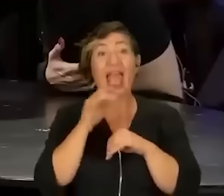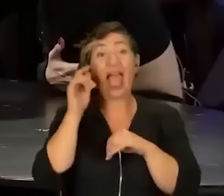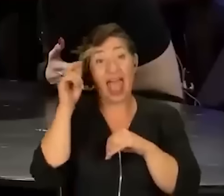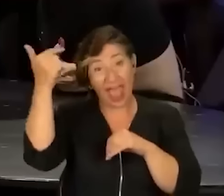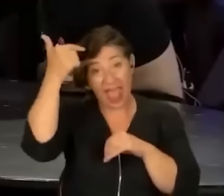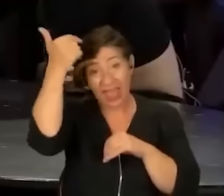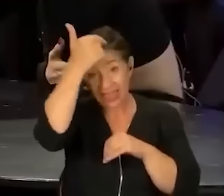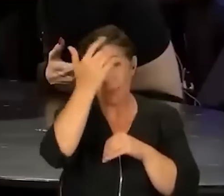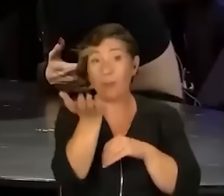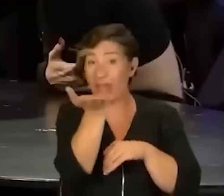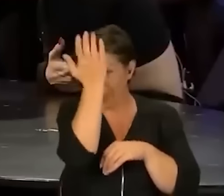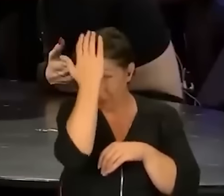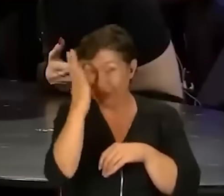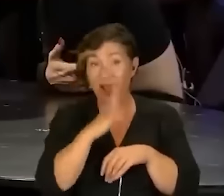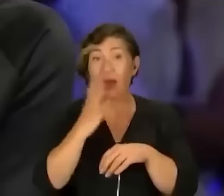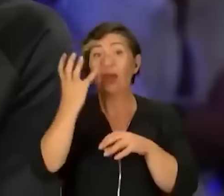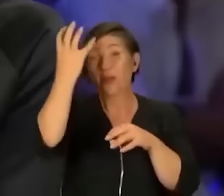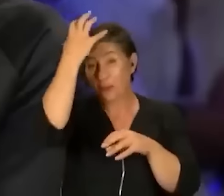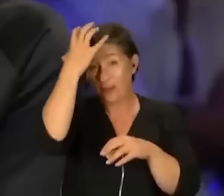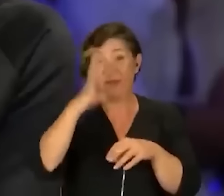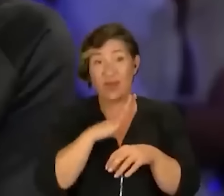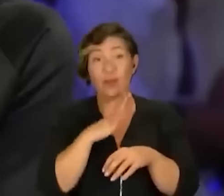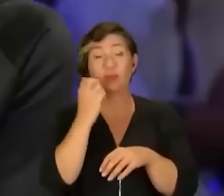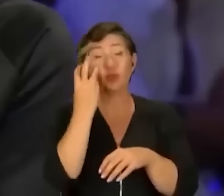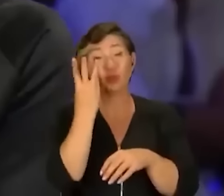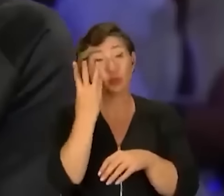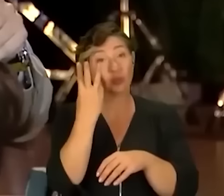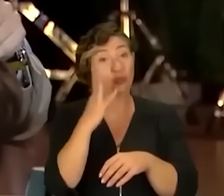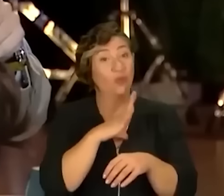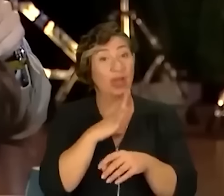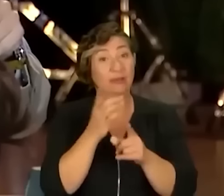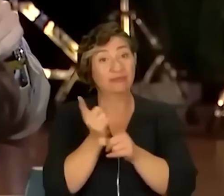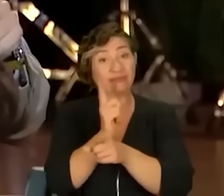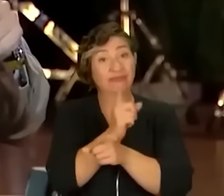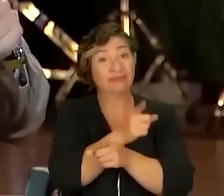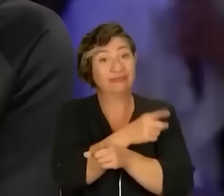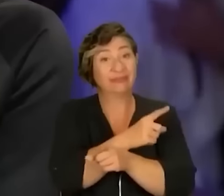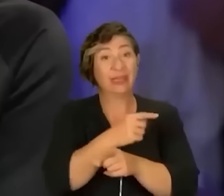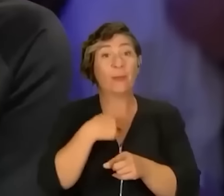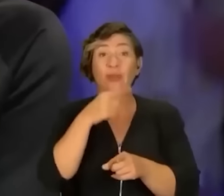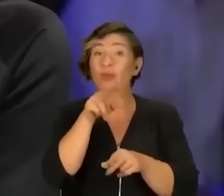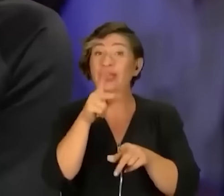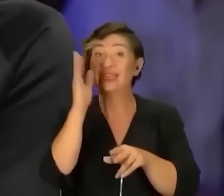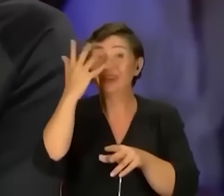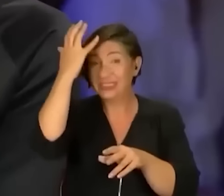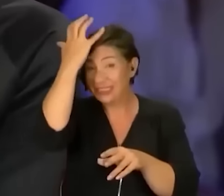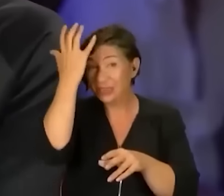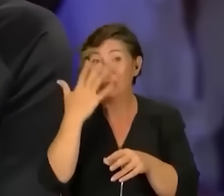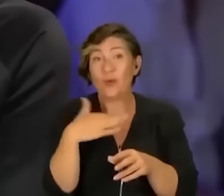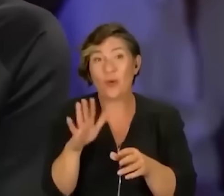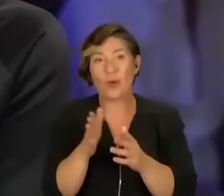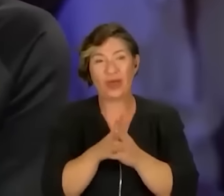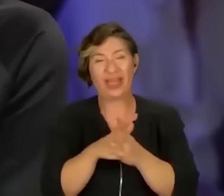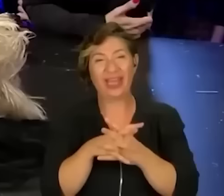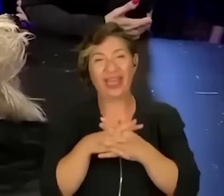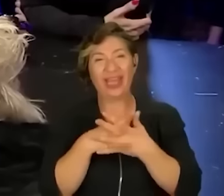diyor yapıştırması da var, protez de var, bir de peruk da takıyor. Müthiş. Vallahi ben de o kadar saç yok yani. Hep sakladığım